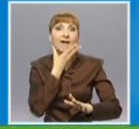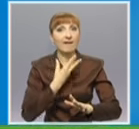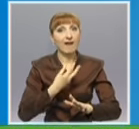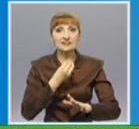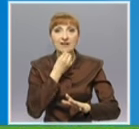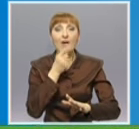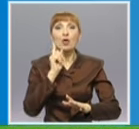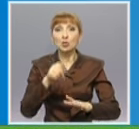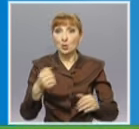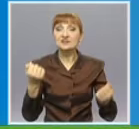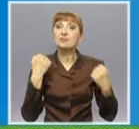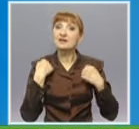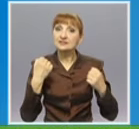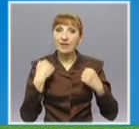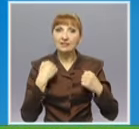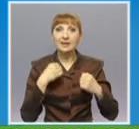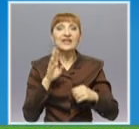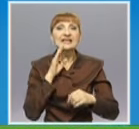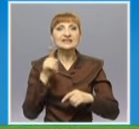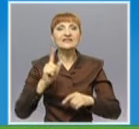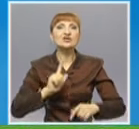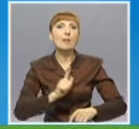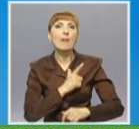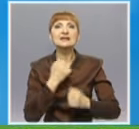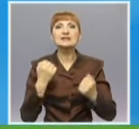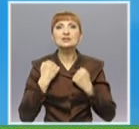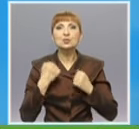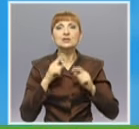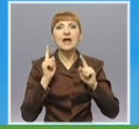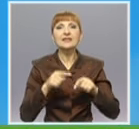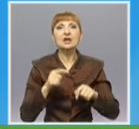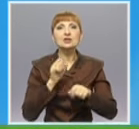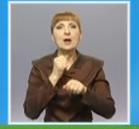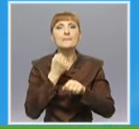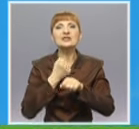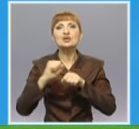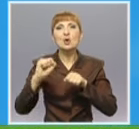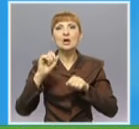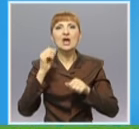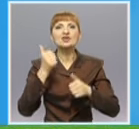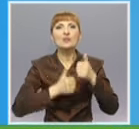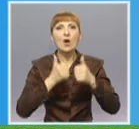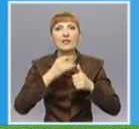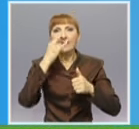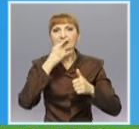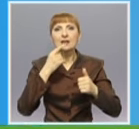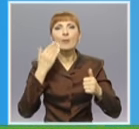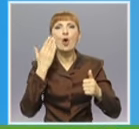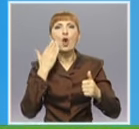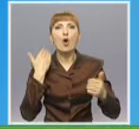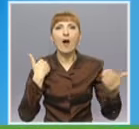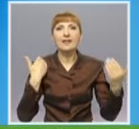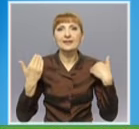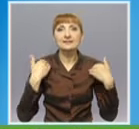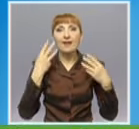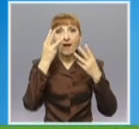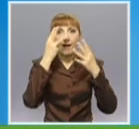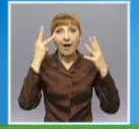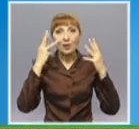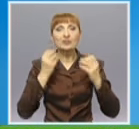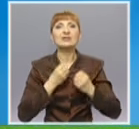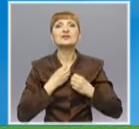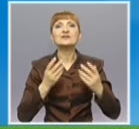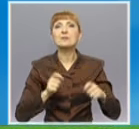не только красавицы, но и спортсменки. Регина – мастер спорта, а также призерка чемпионата Казахстана по легкой атлетики. Корону ей